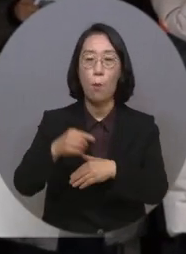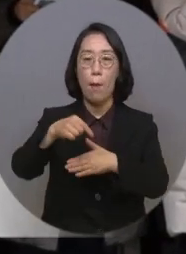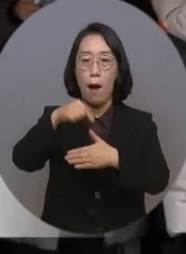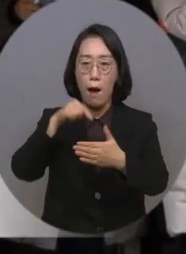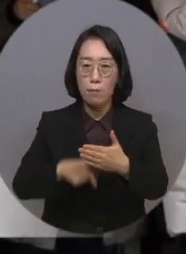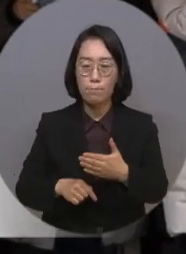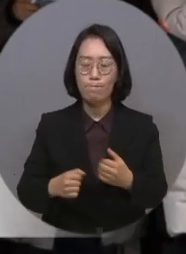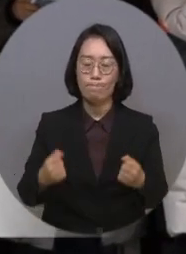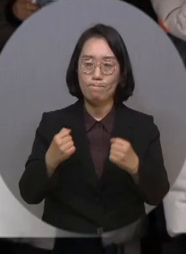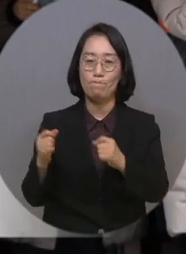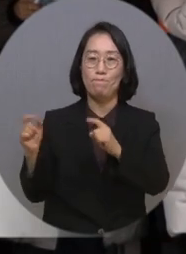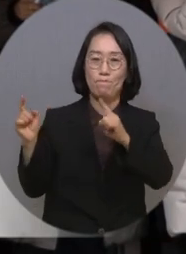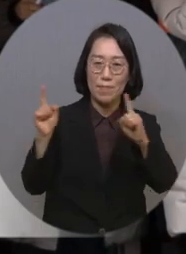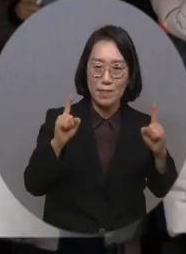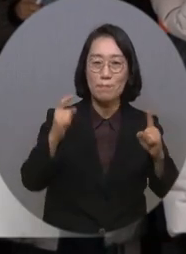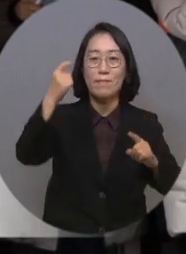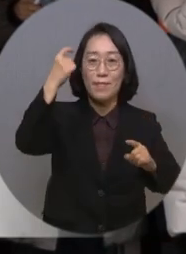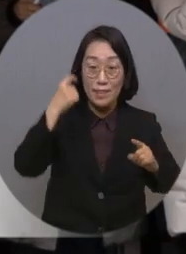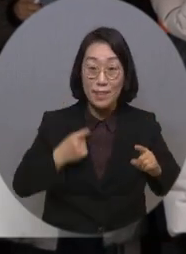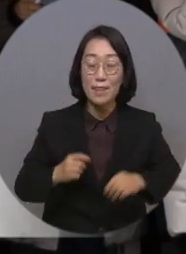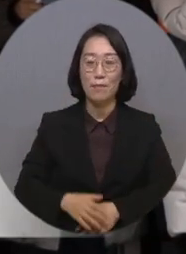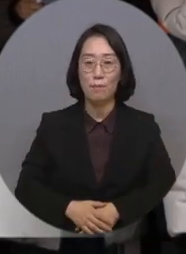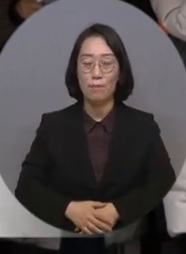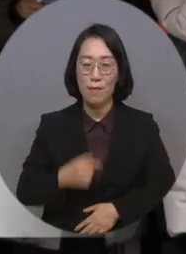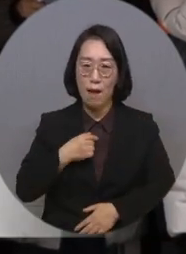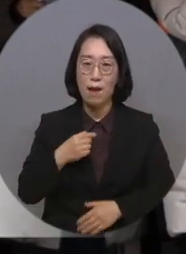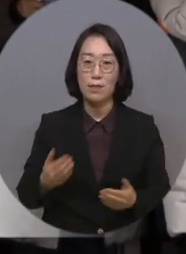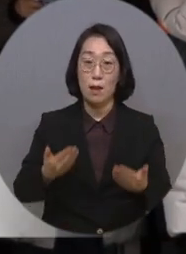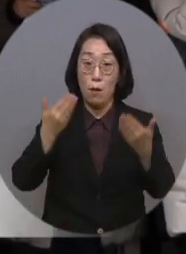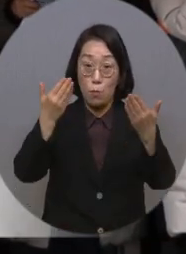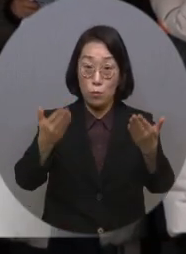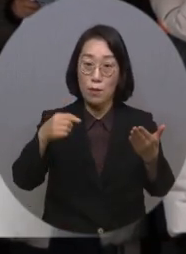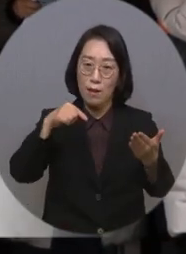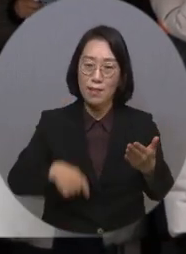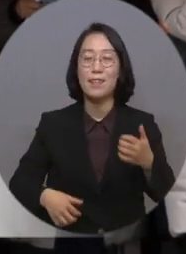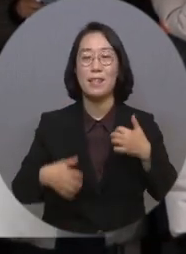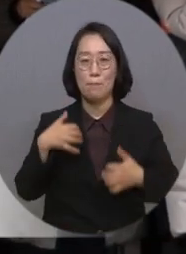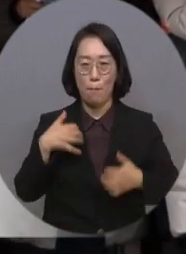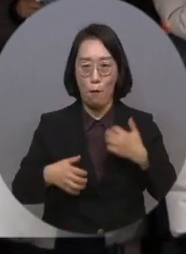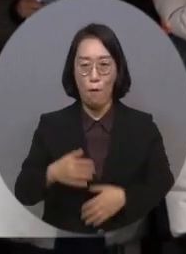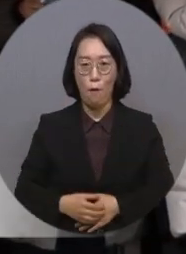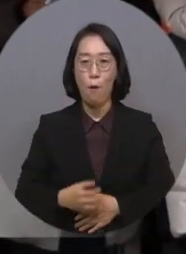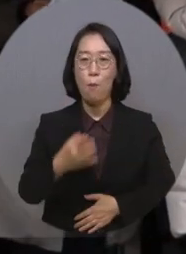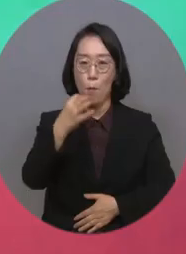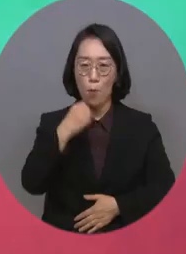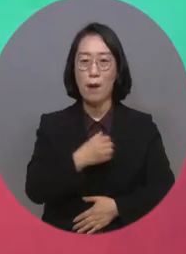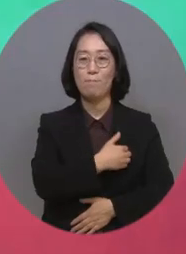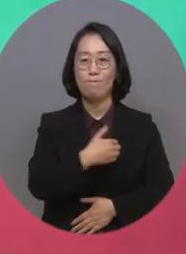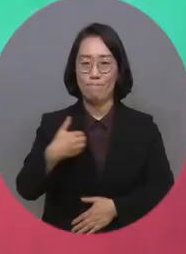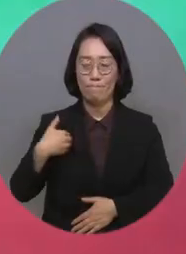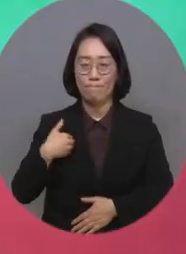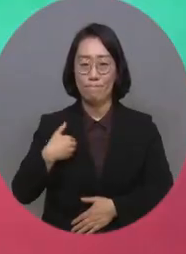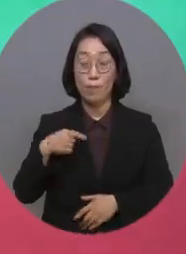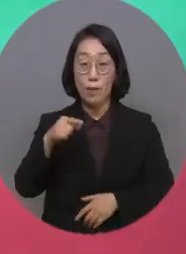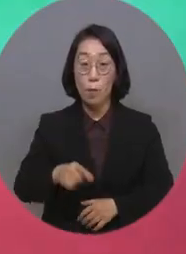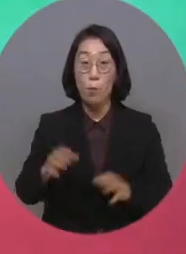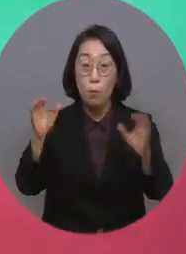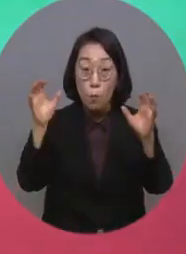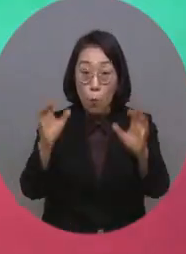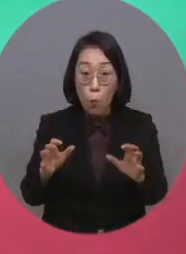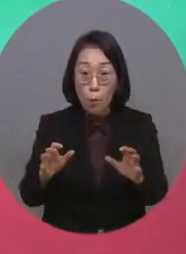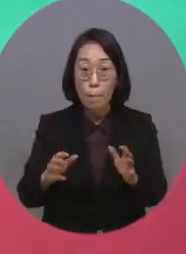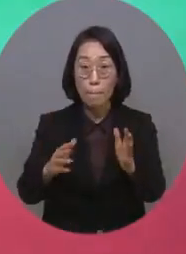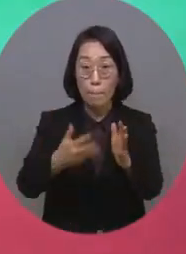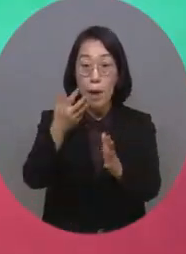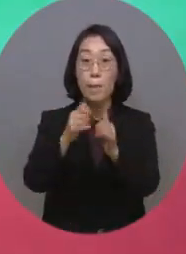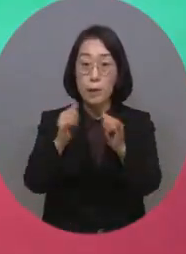마음도 건강해진 것 같아서 저는 자원봉사자를 하는 것이 기쁘고 보람 있습니다. 이번 행사는 자원봉사자